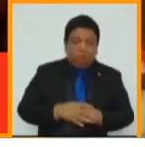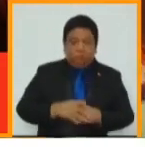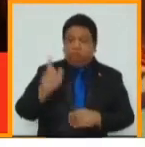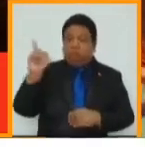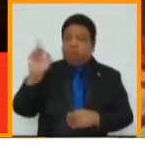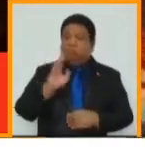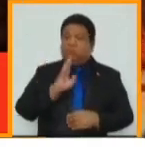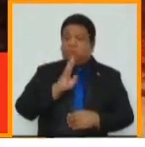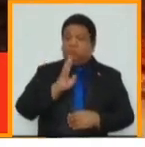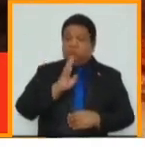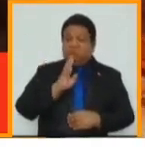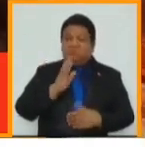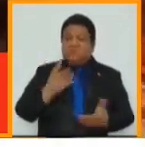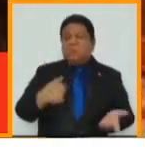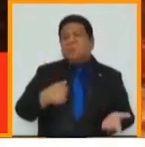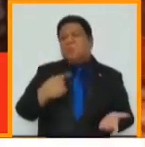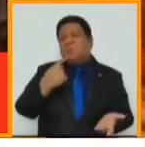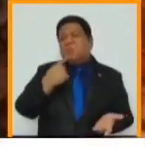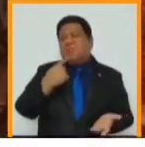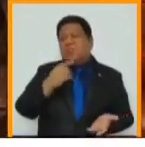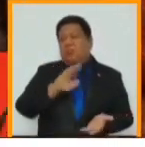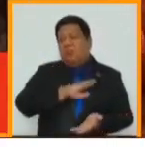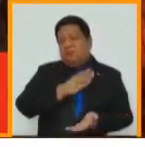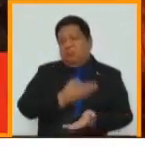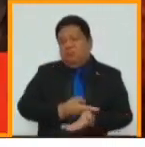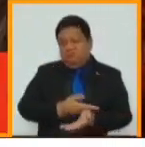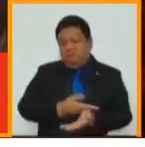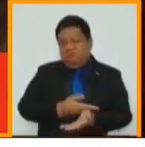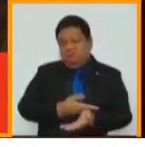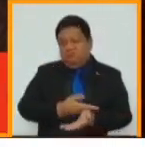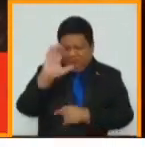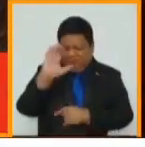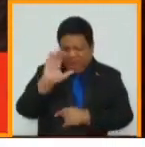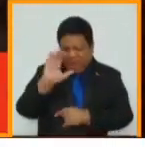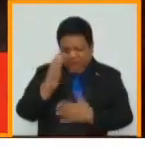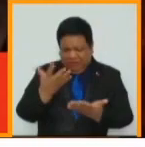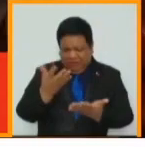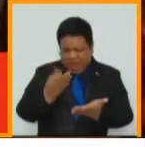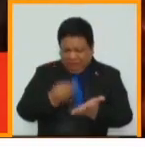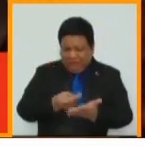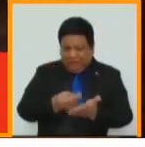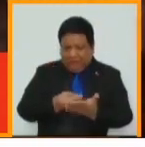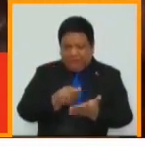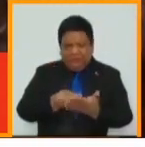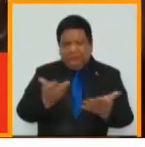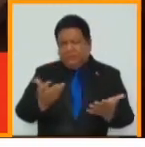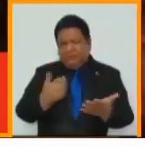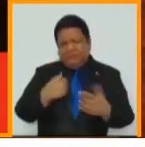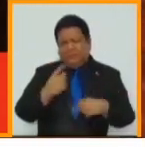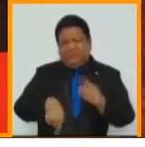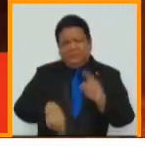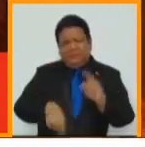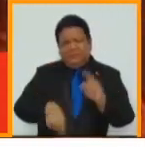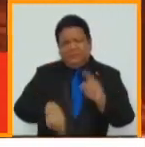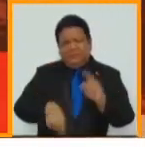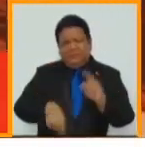Magpapapasko na kasi, wala ko pira. Hindi ko na kaya kasi. I miss ko na yung mga pamilya ko.